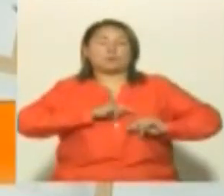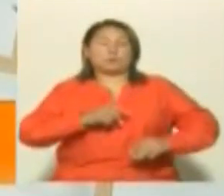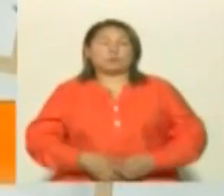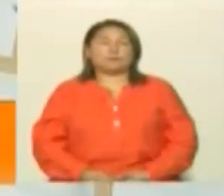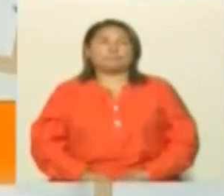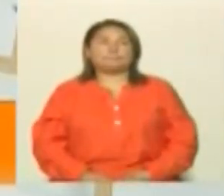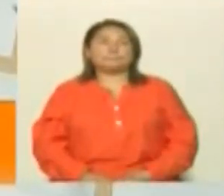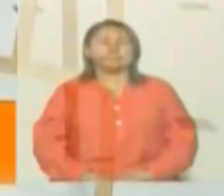безработных